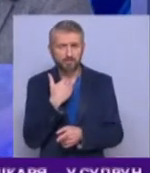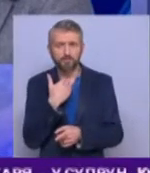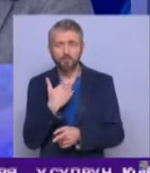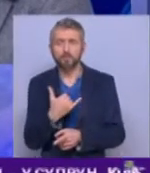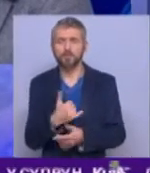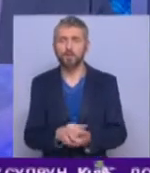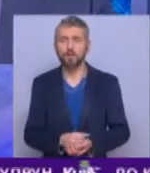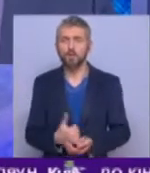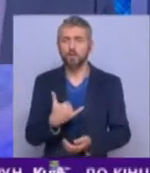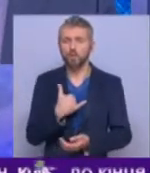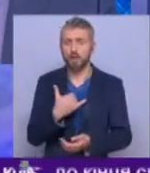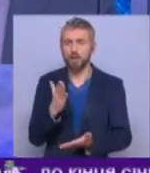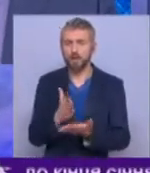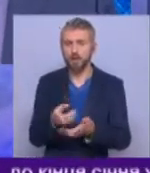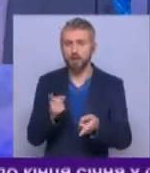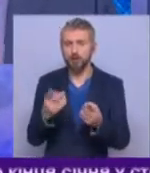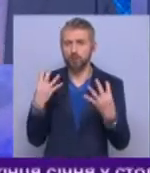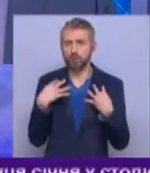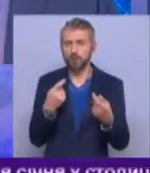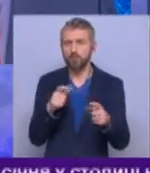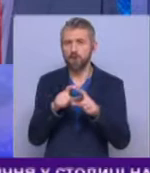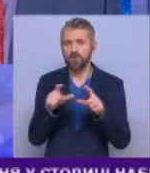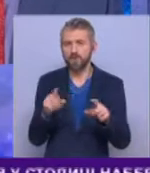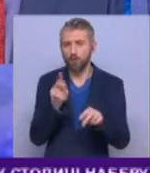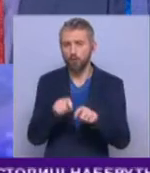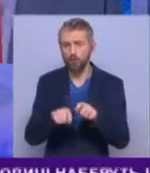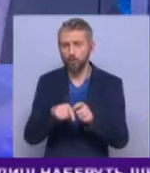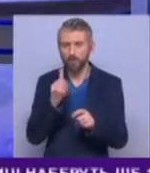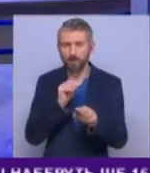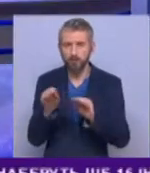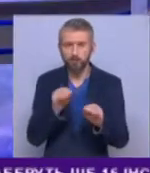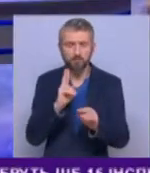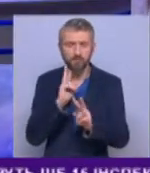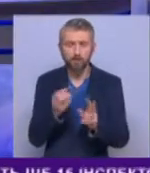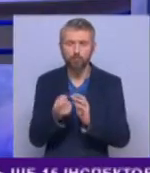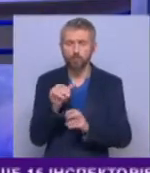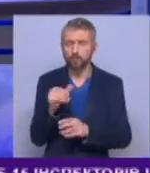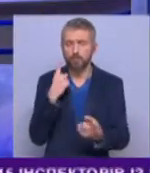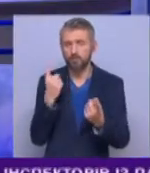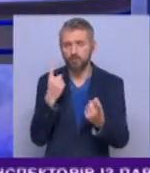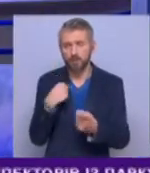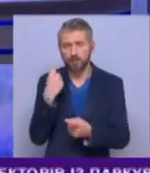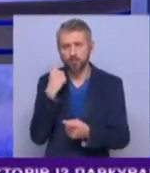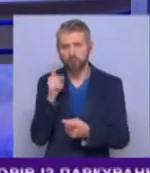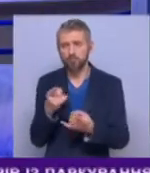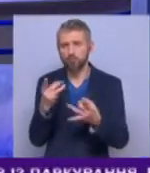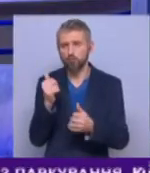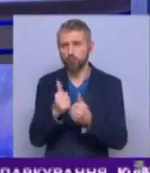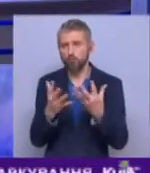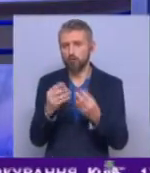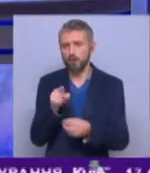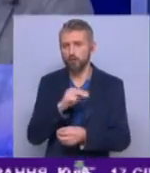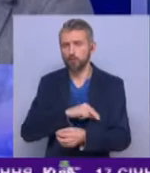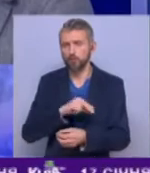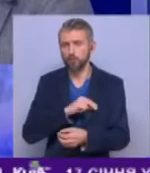студії просто є, ну, реальний начальник управління контролем за благоустроєм. Я не знаю, звідки в нього інформація. Я думаю, що просто кожного дня з нею